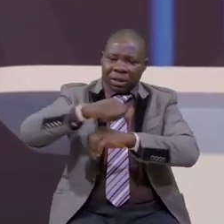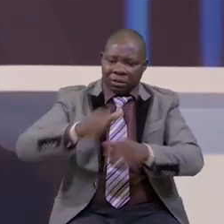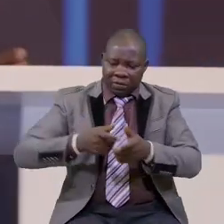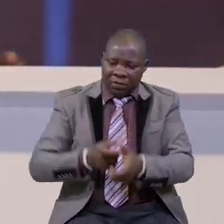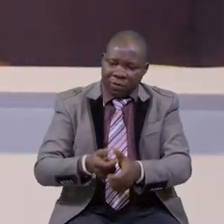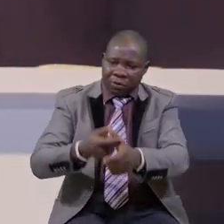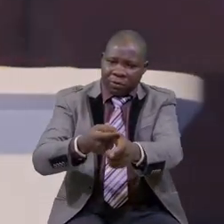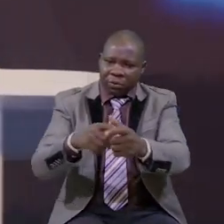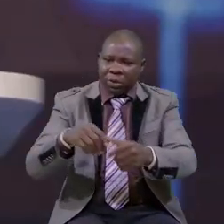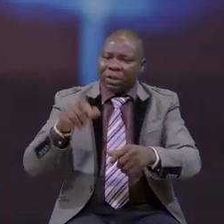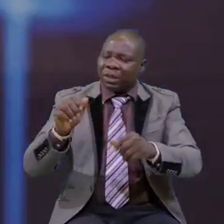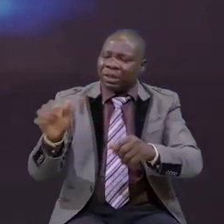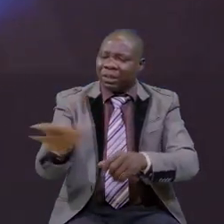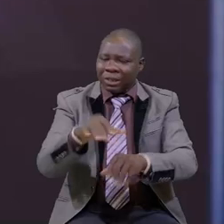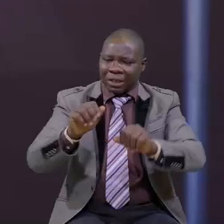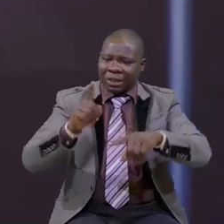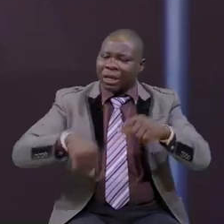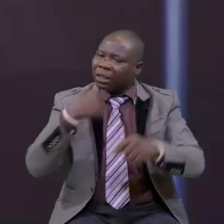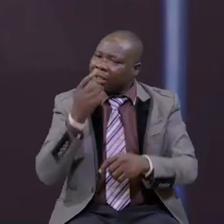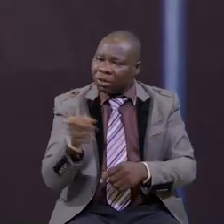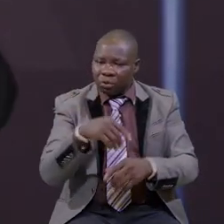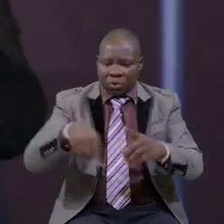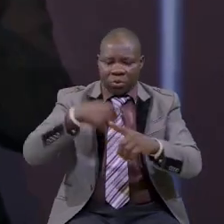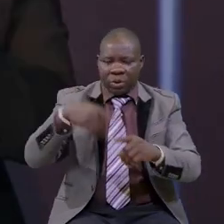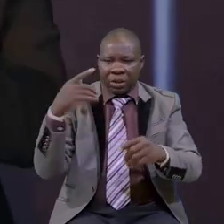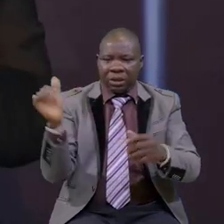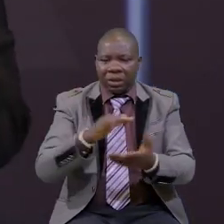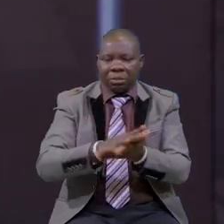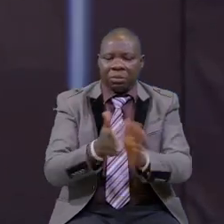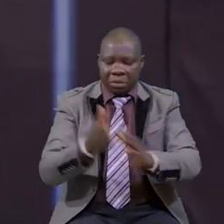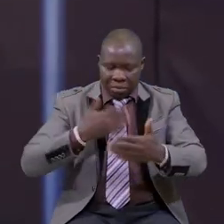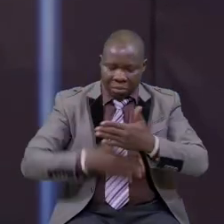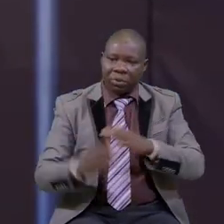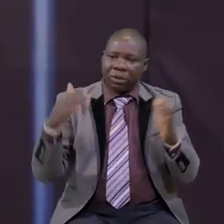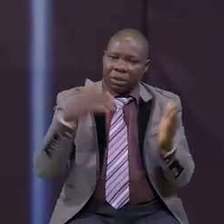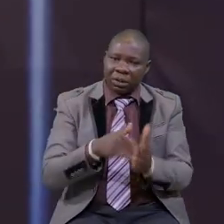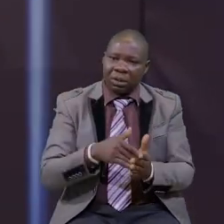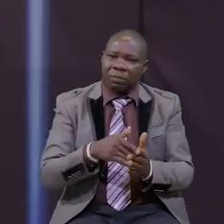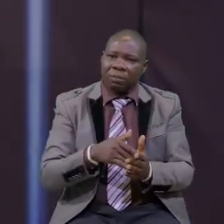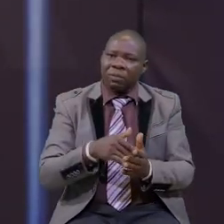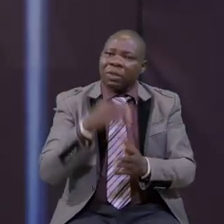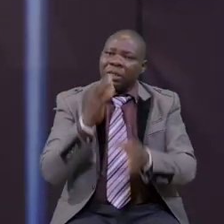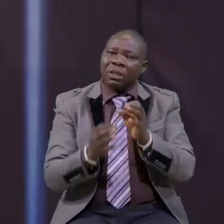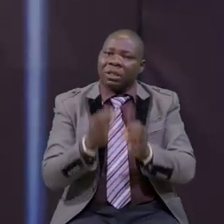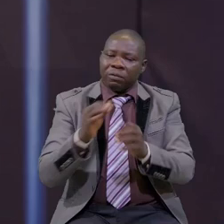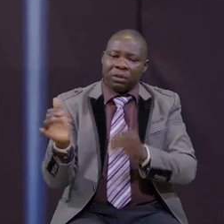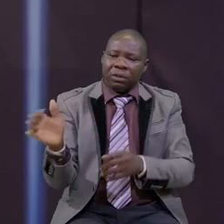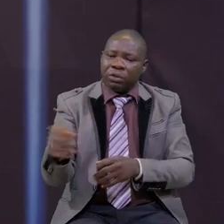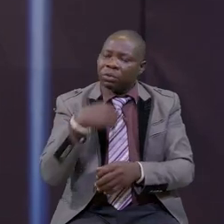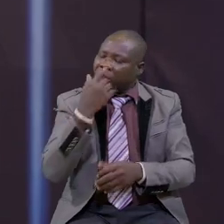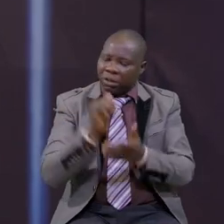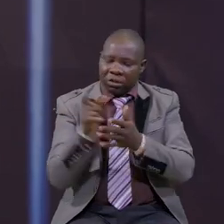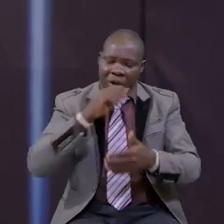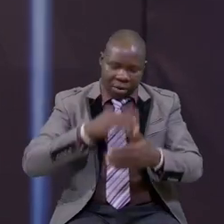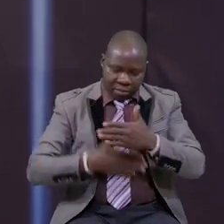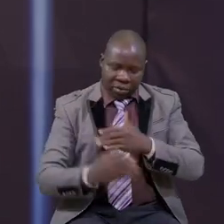l'évangile leur est parvenu. Et quand ils ont reçu cette expérience de la nouvelle naissance, s'ils disent qu'ils sont nés de